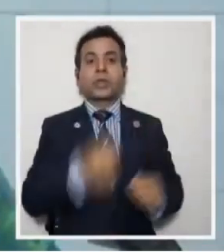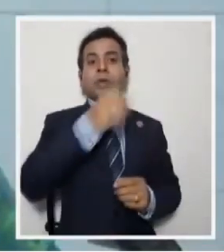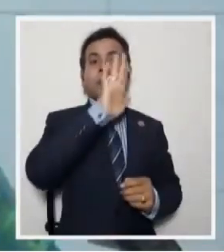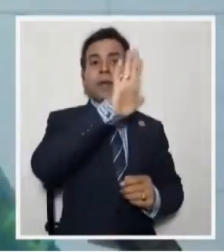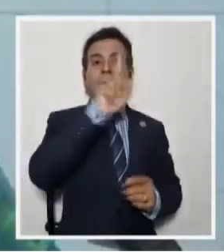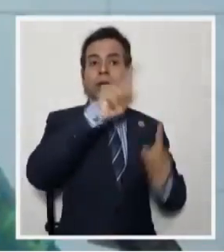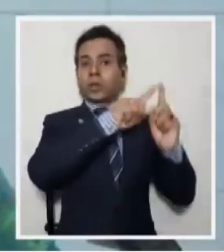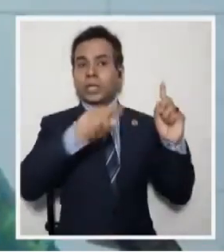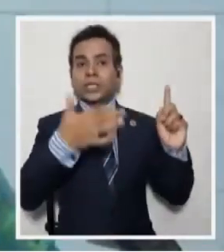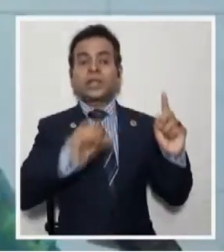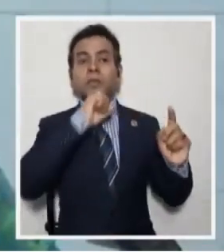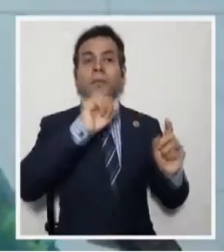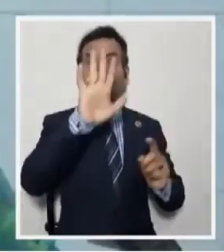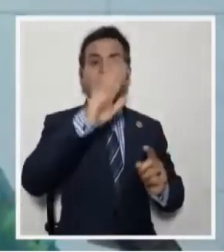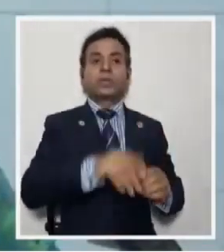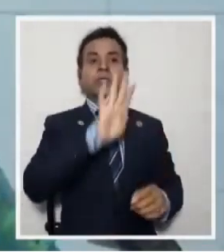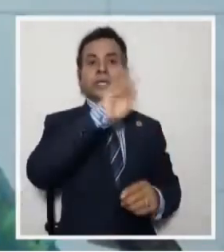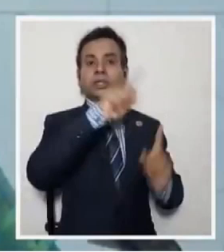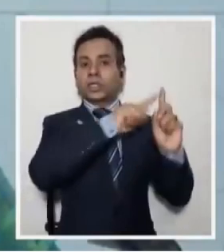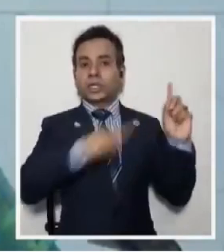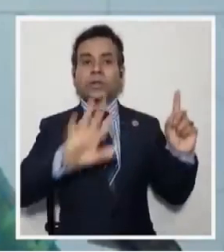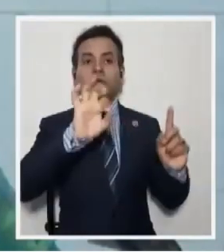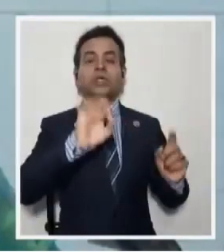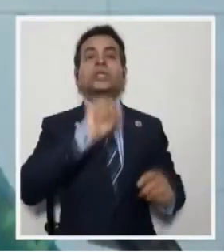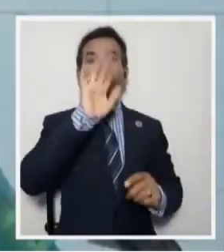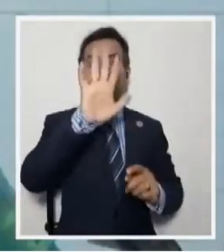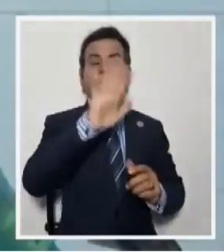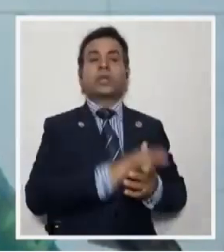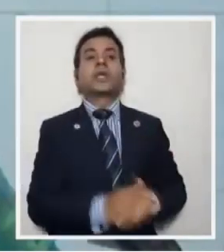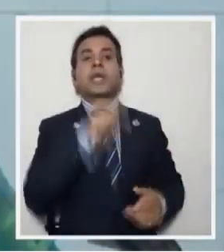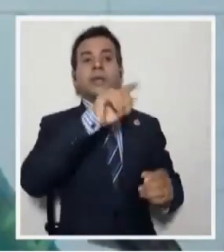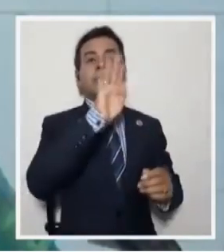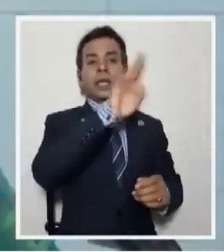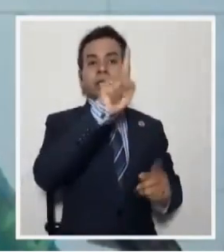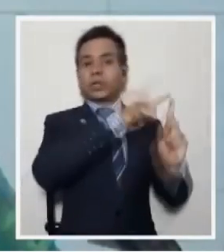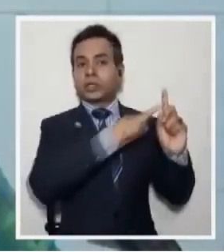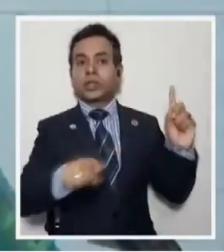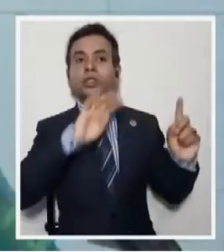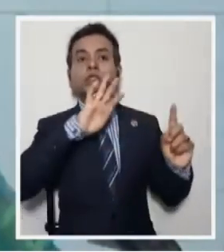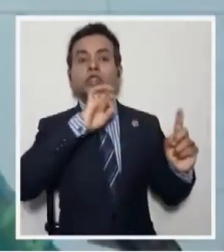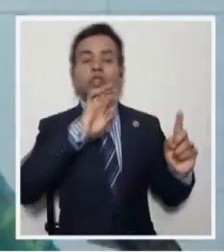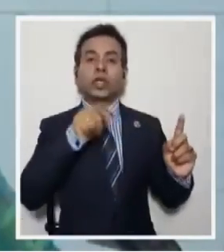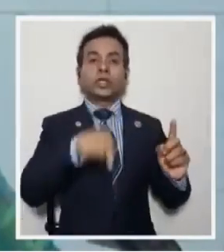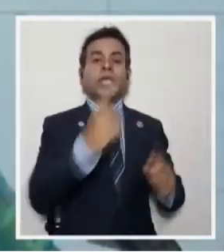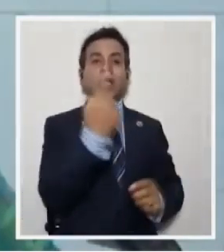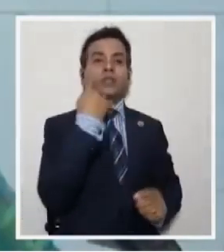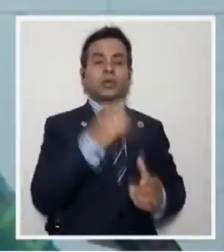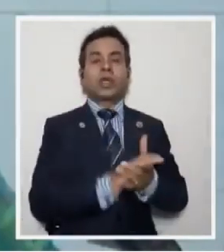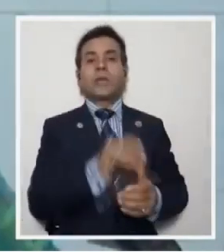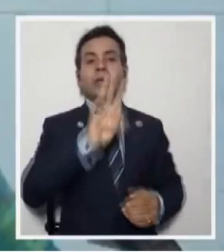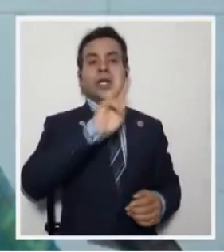5 জন, 31 থেকে 40 বছরের মধ্যে 1 জন এবং 21 থেকে 30 বছরের মধ্যে 1 জন। আরেকটি